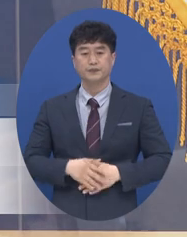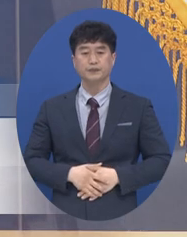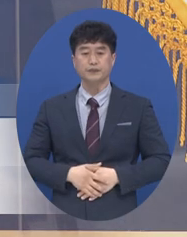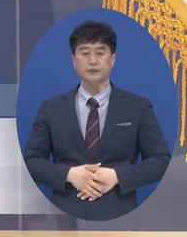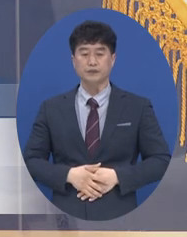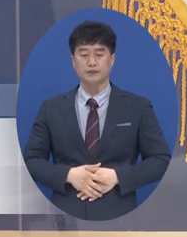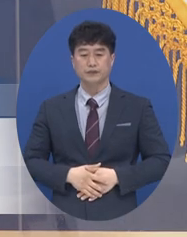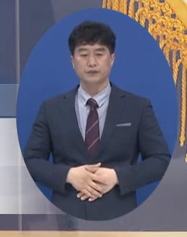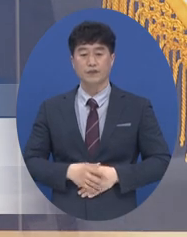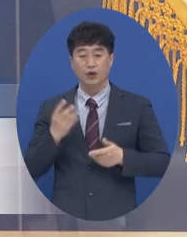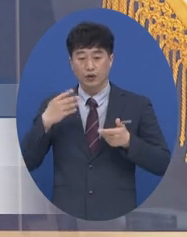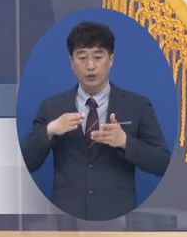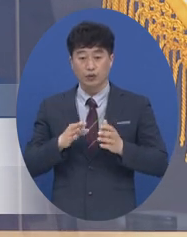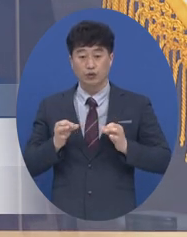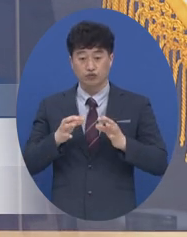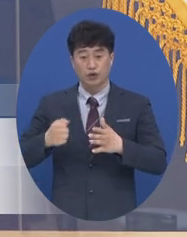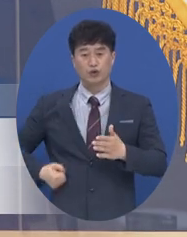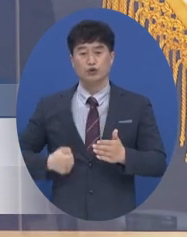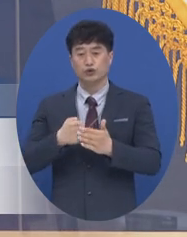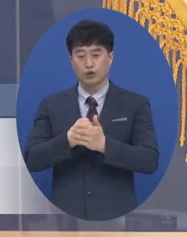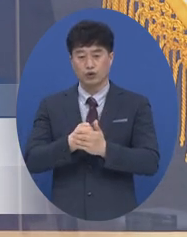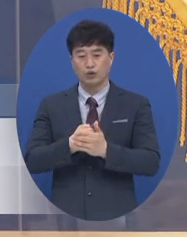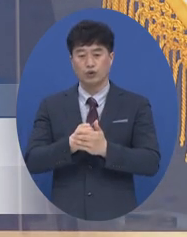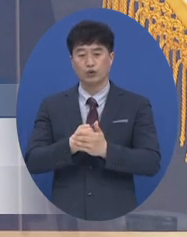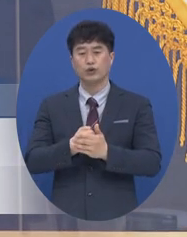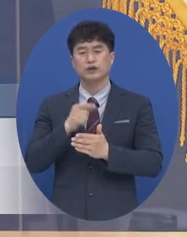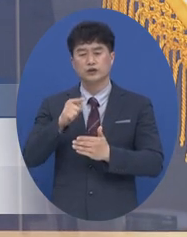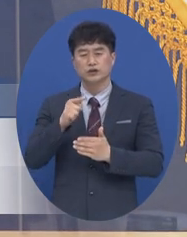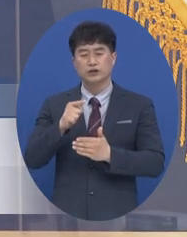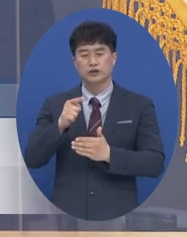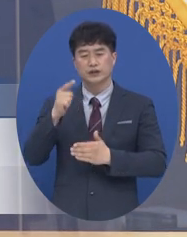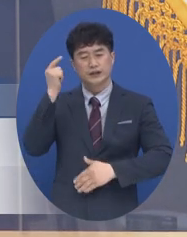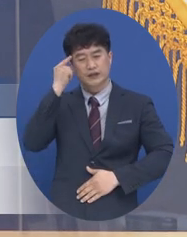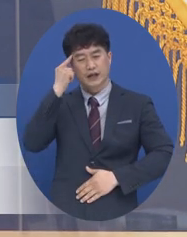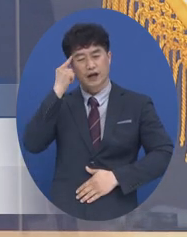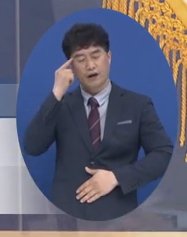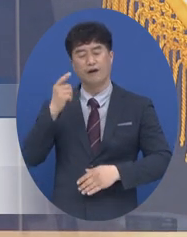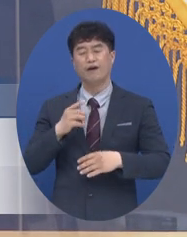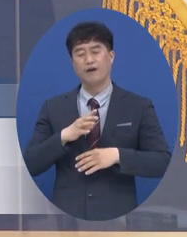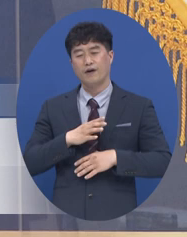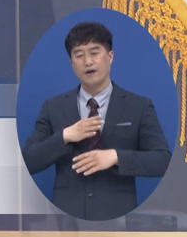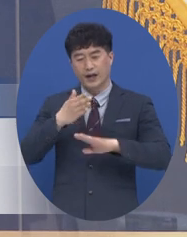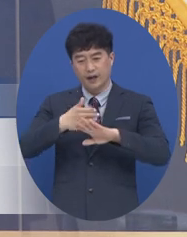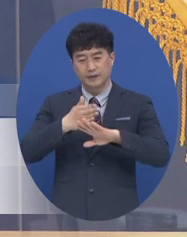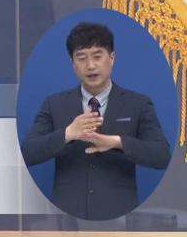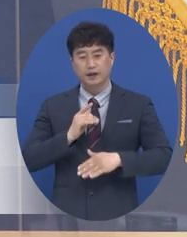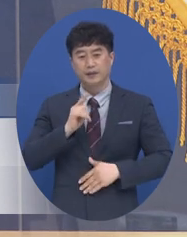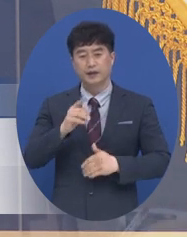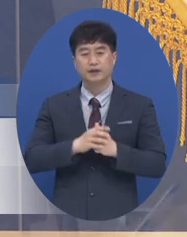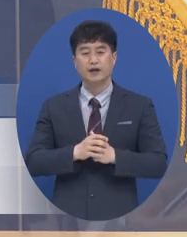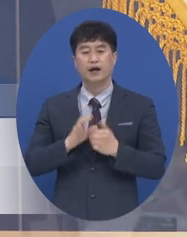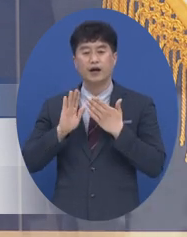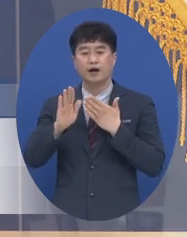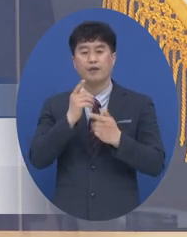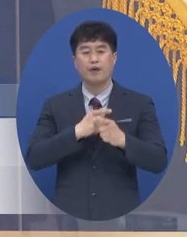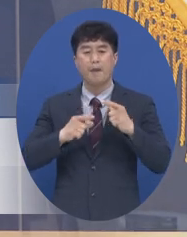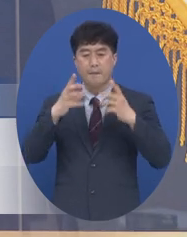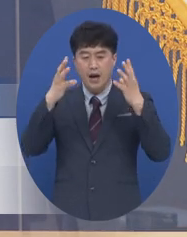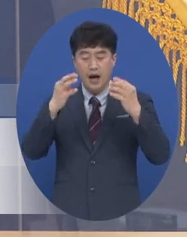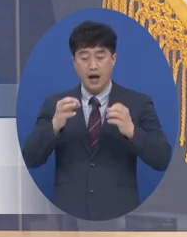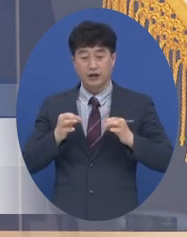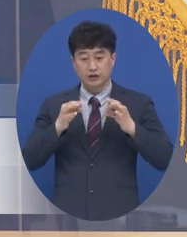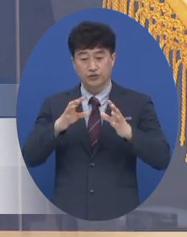경기도입니다. 경기도에 투자를 결정해 주신 그 해안에 제가 놀라움을 표시하고